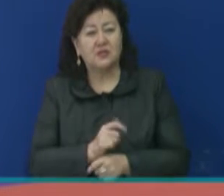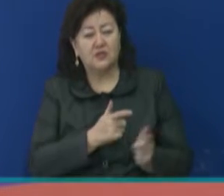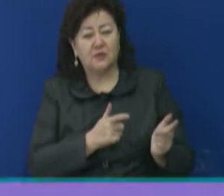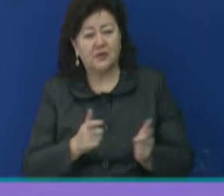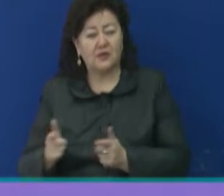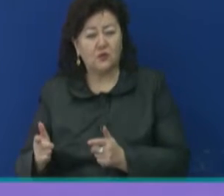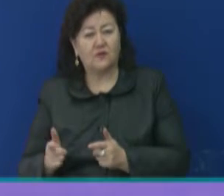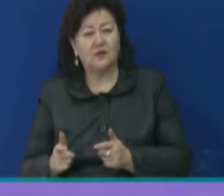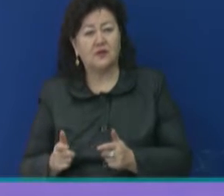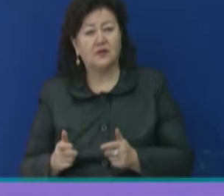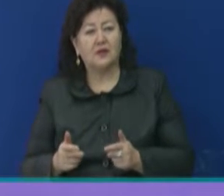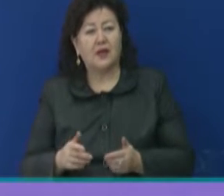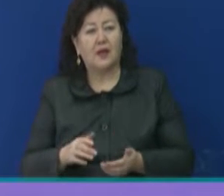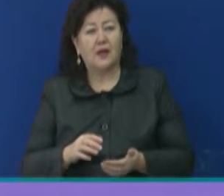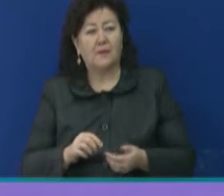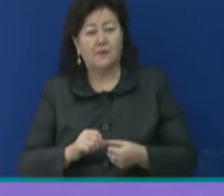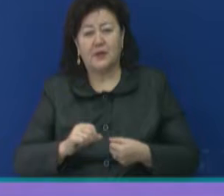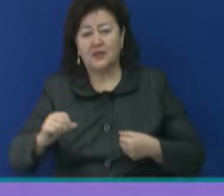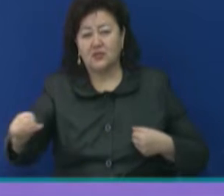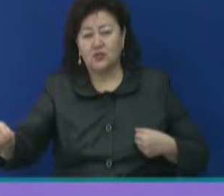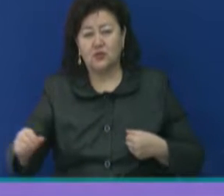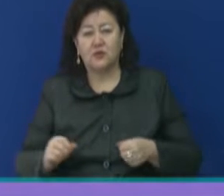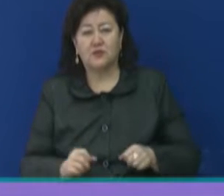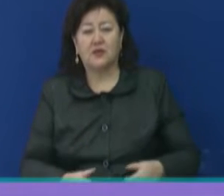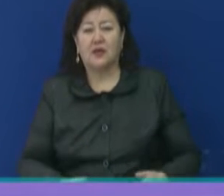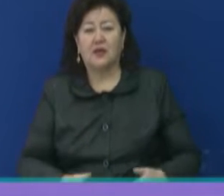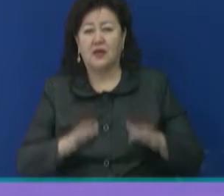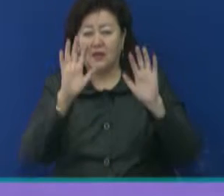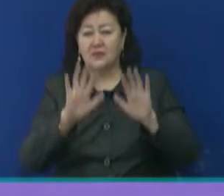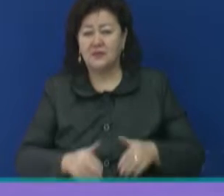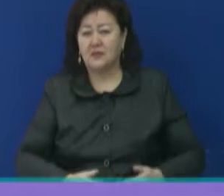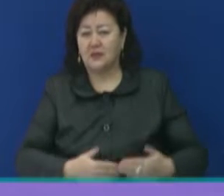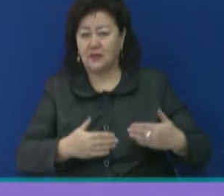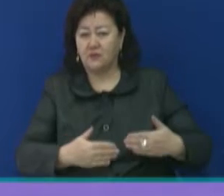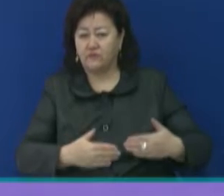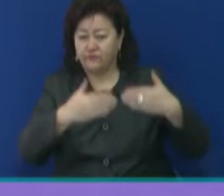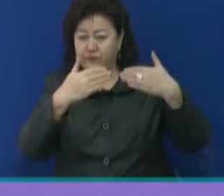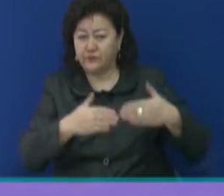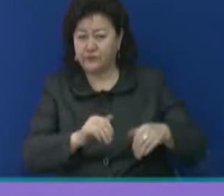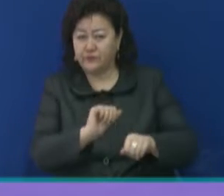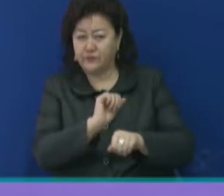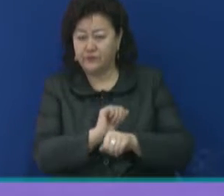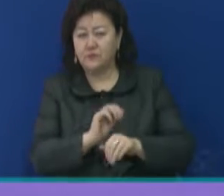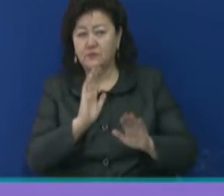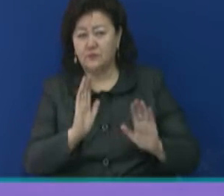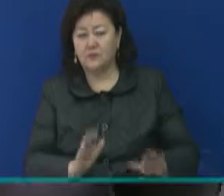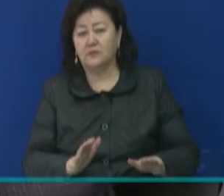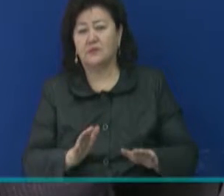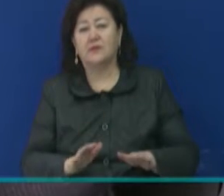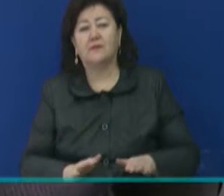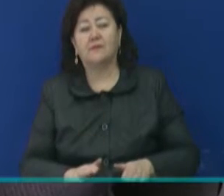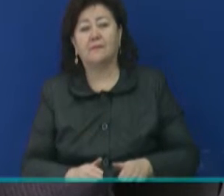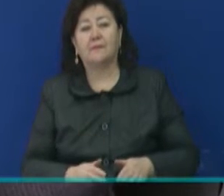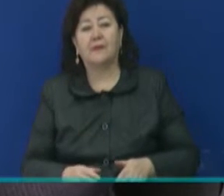сегодняшний день определены их протяженность снегозадержащие щиты заготовленный имеется на местах участки все определены